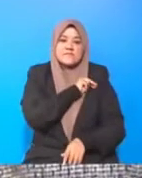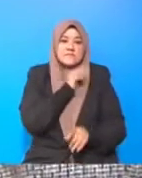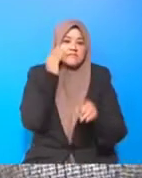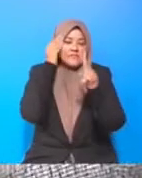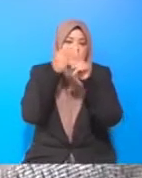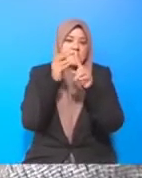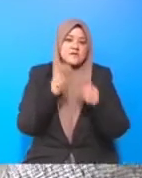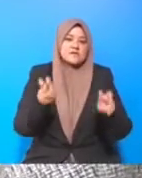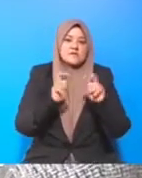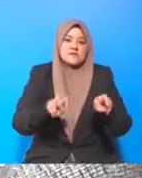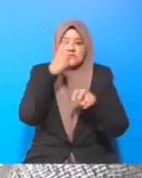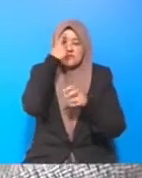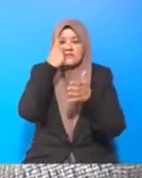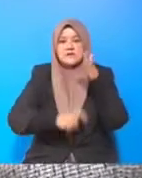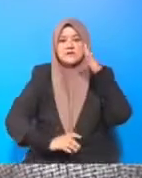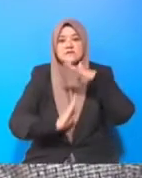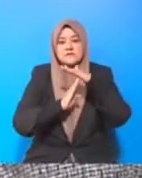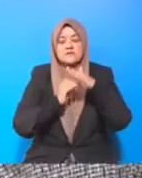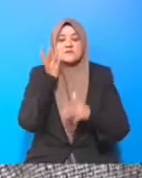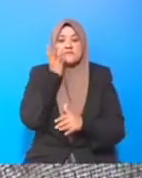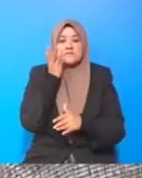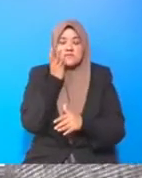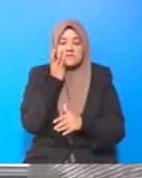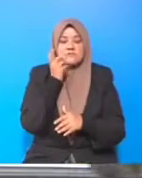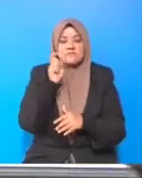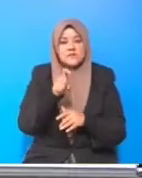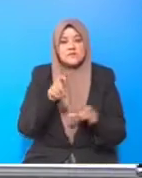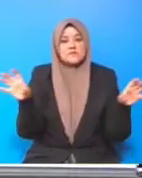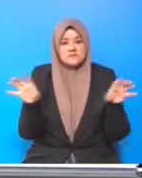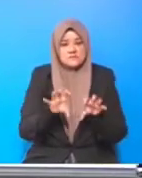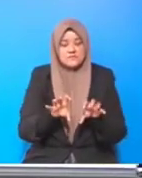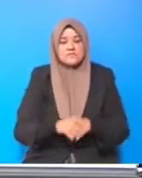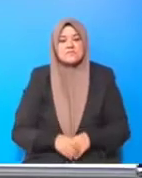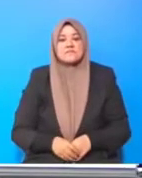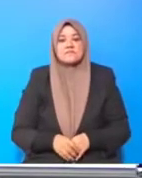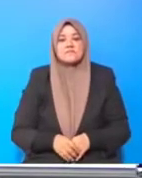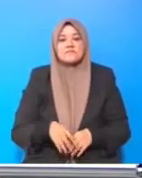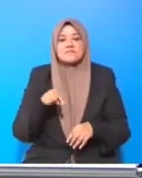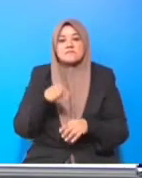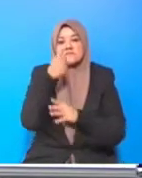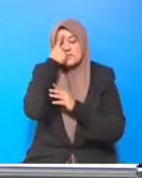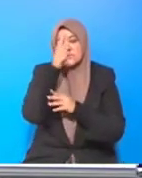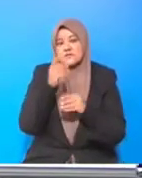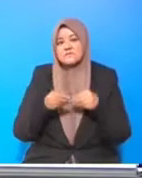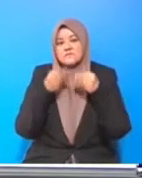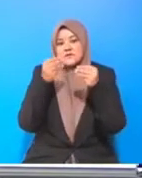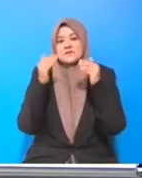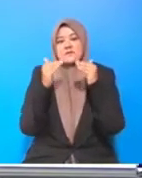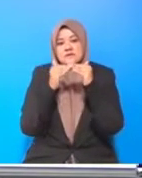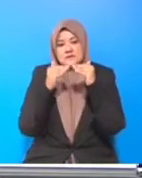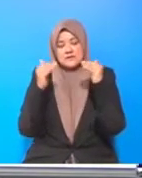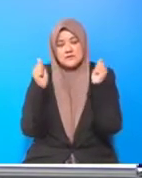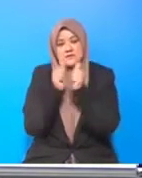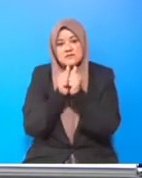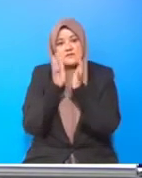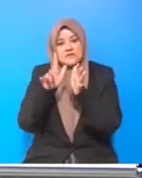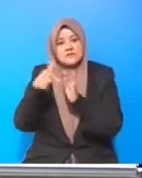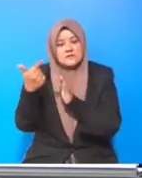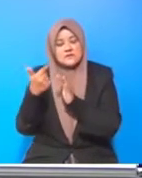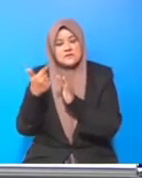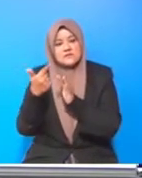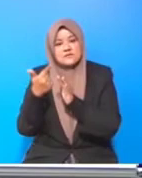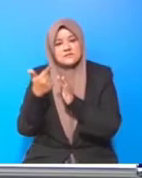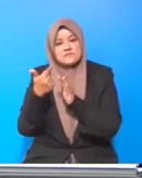berpandangan kajian terhadap harga silinder as tempatan perlu dilaksanakan ini bagi memberi keadilan kepada pihak lain